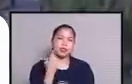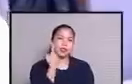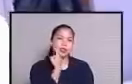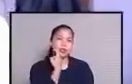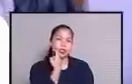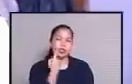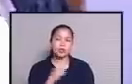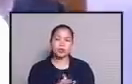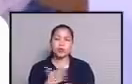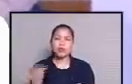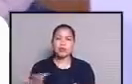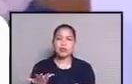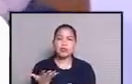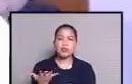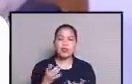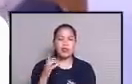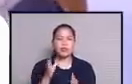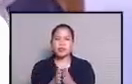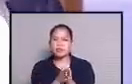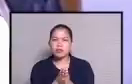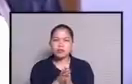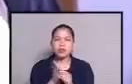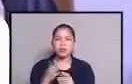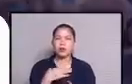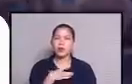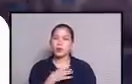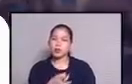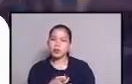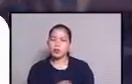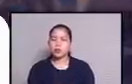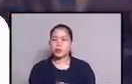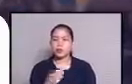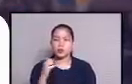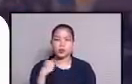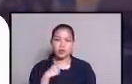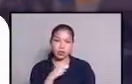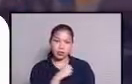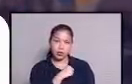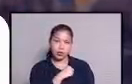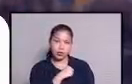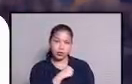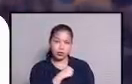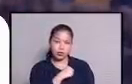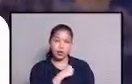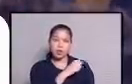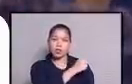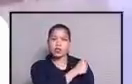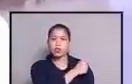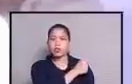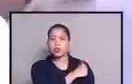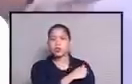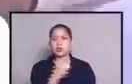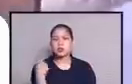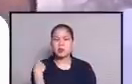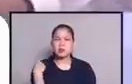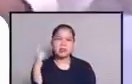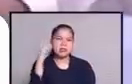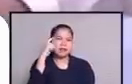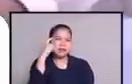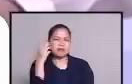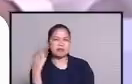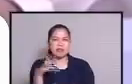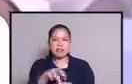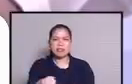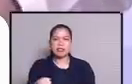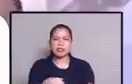kung saan silang mga komite interesado. Si Senator Sonny Angara kasi sinasabi na napipisil daw na pumalit